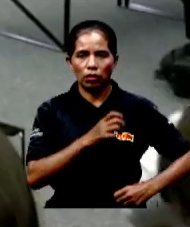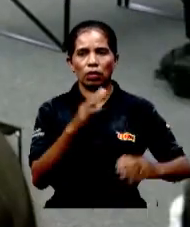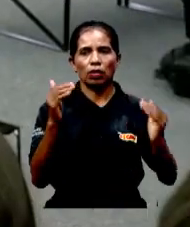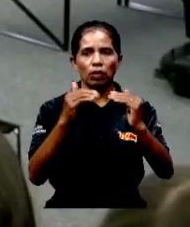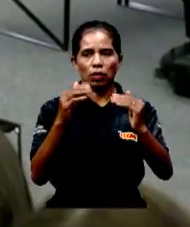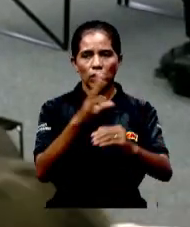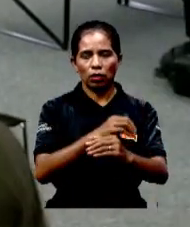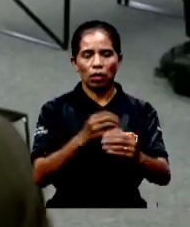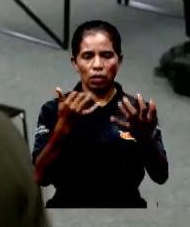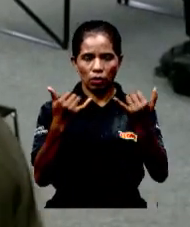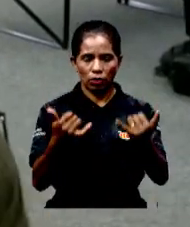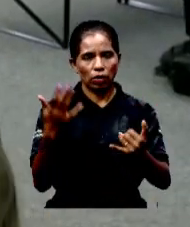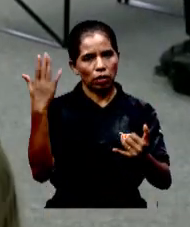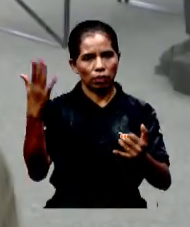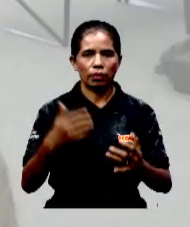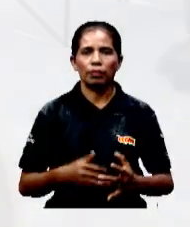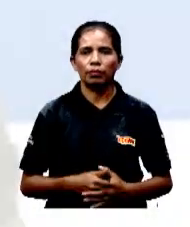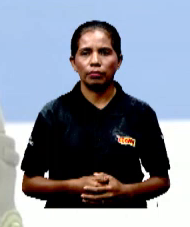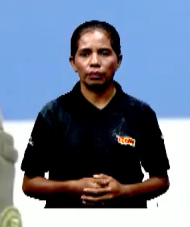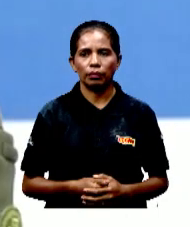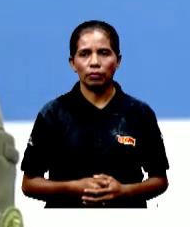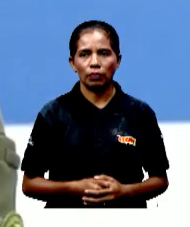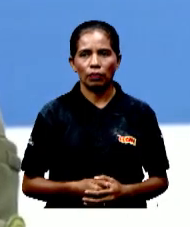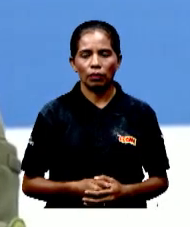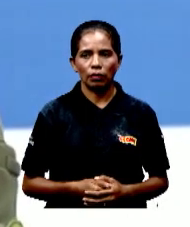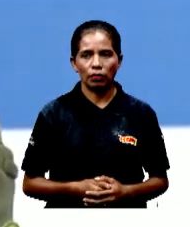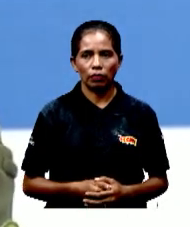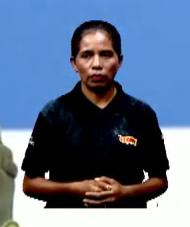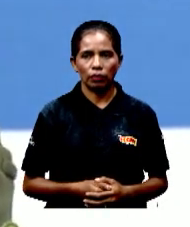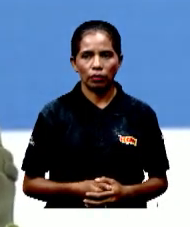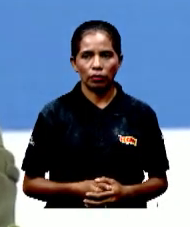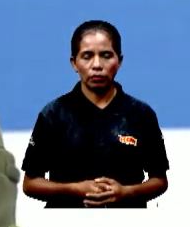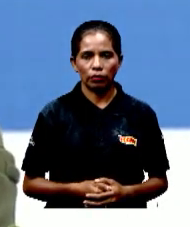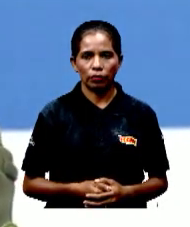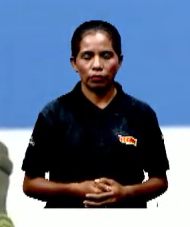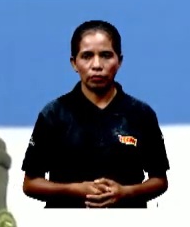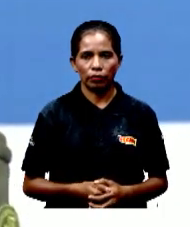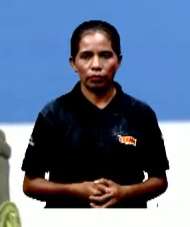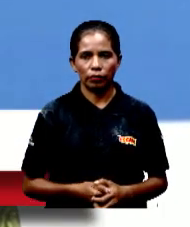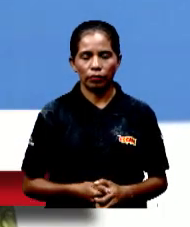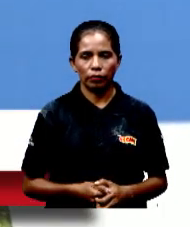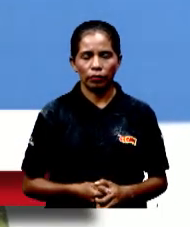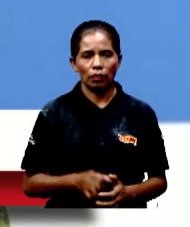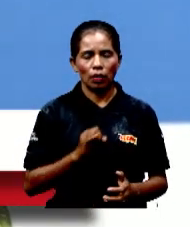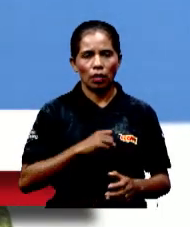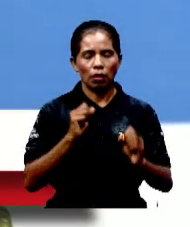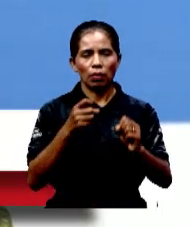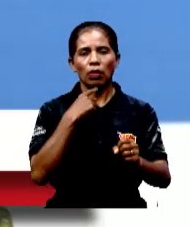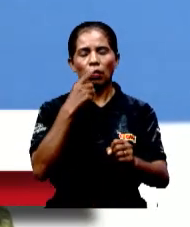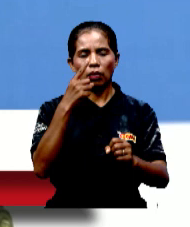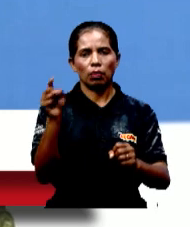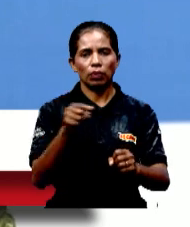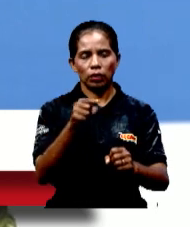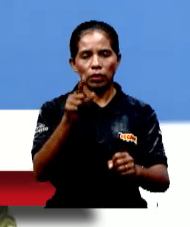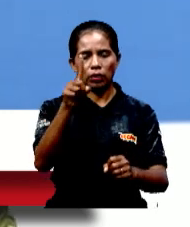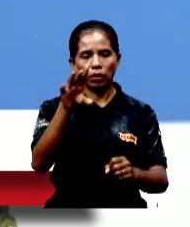contraofensiva devido a não acontecer. Можу абсолютно 100% ствержити. Хабеле конфірма лос порсенту ату сира